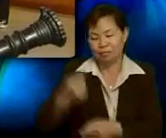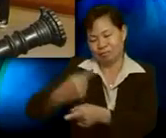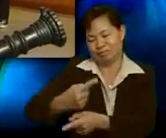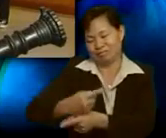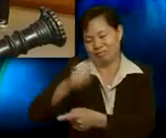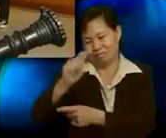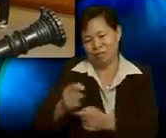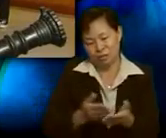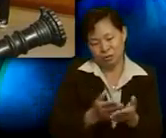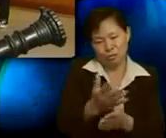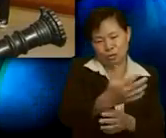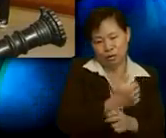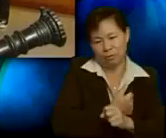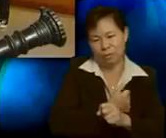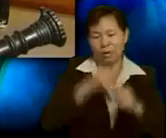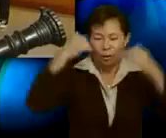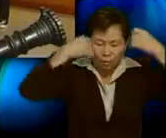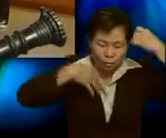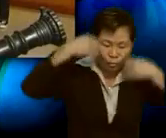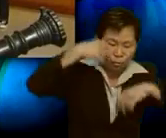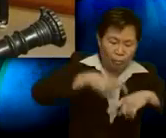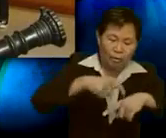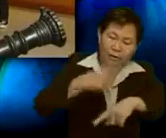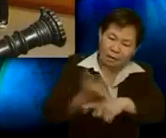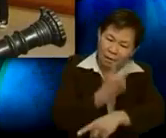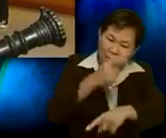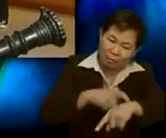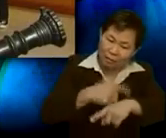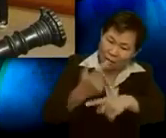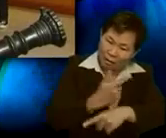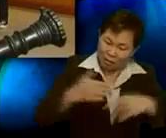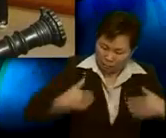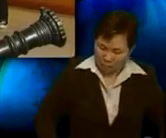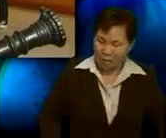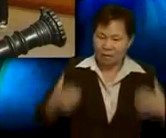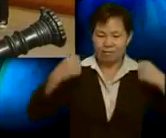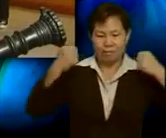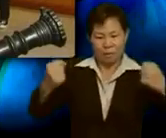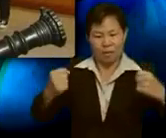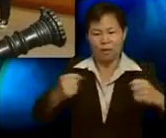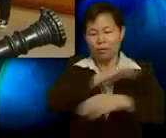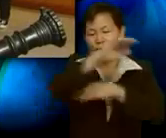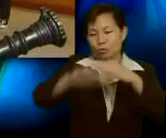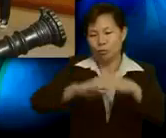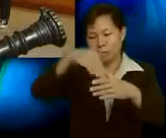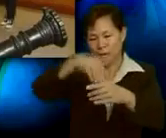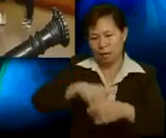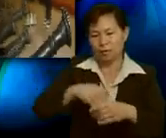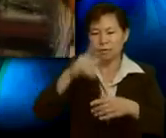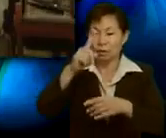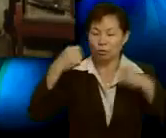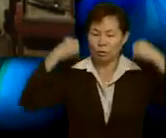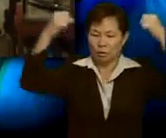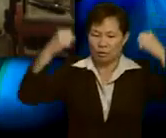Secara langsung juga kita dapat mengeluarkan peluh semasa latihan. Jadi badan kita akan kekal sihat kerana ini semua juga dalam satu